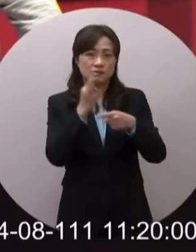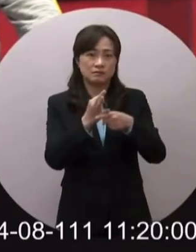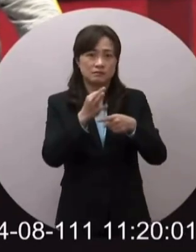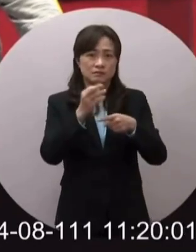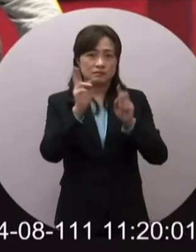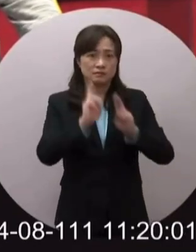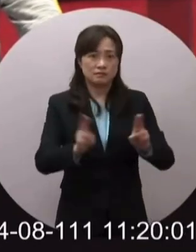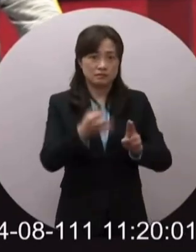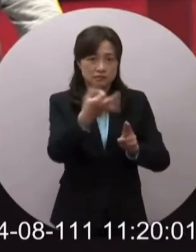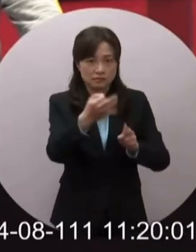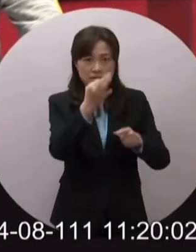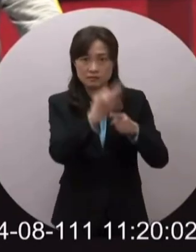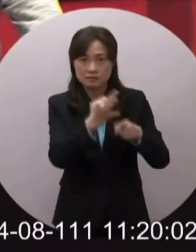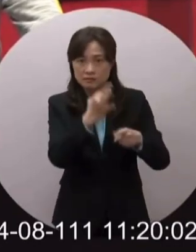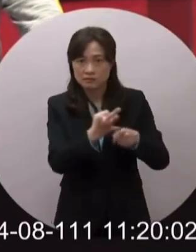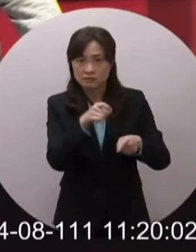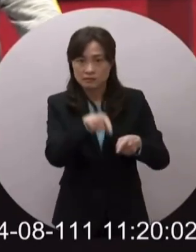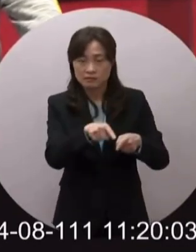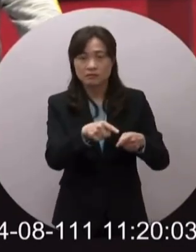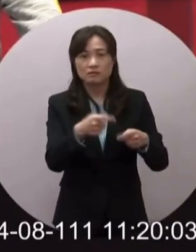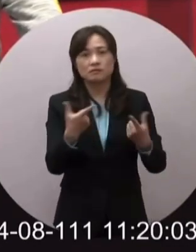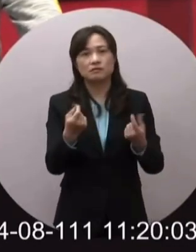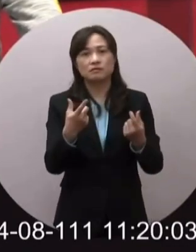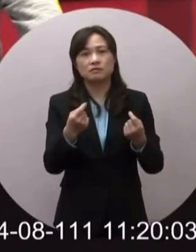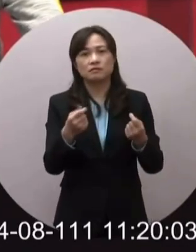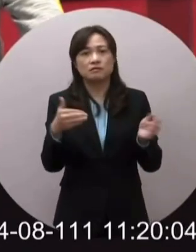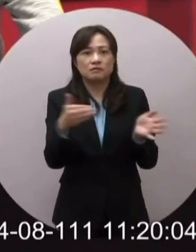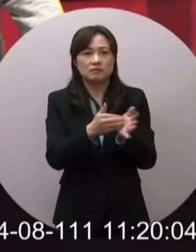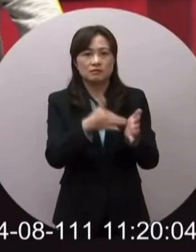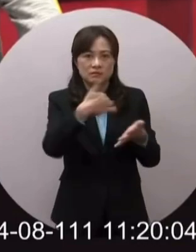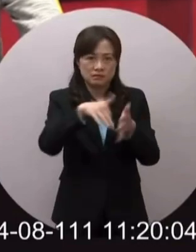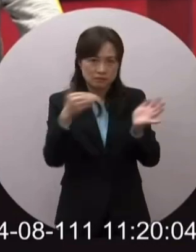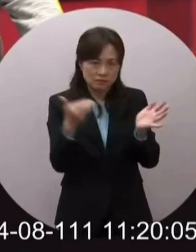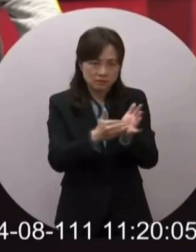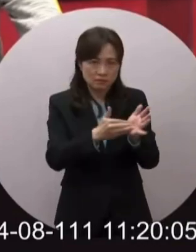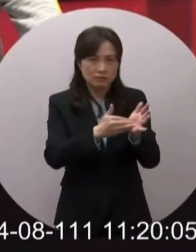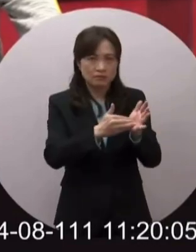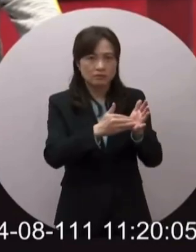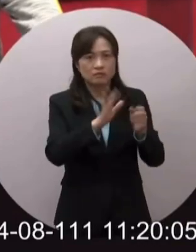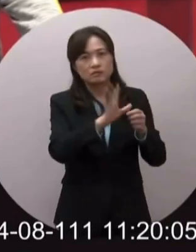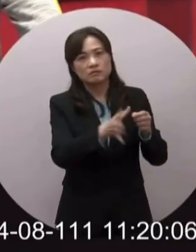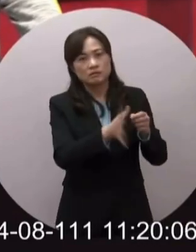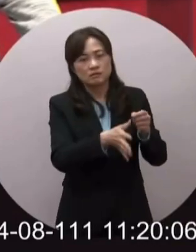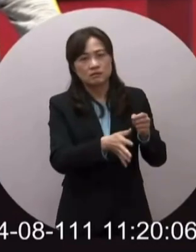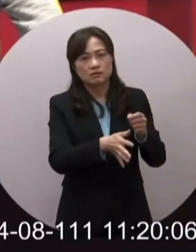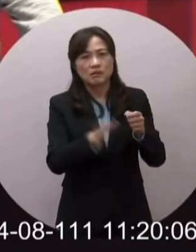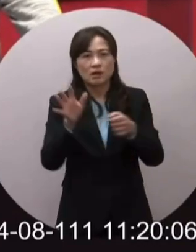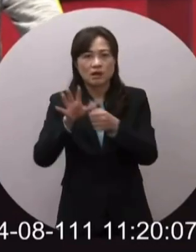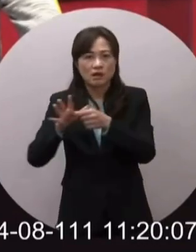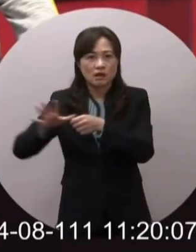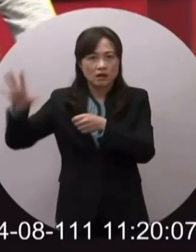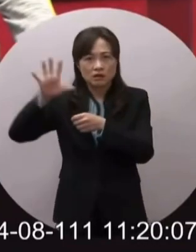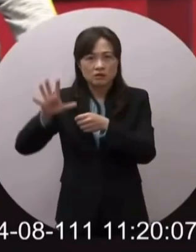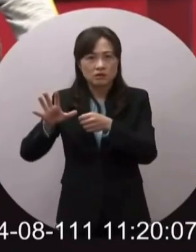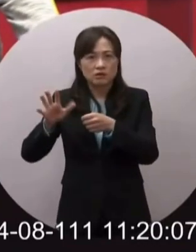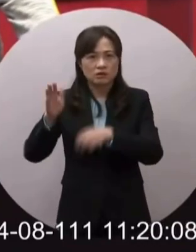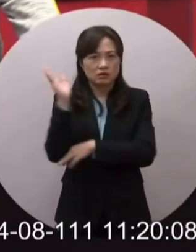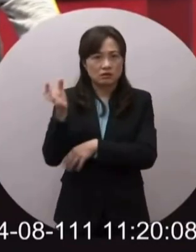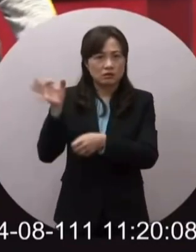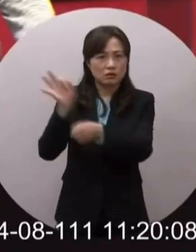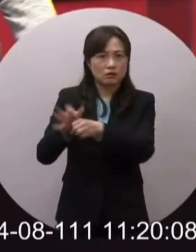电价，优惠电价一样只到国中。 对对对， 高中没有优惠电价还要自己付